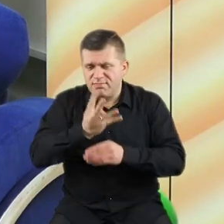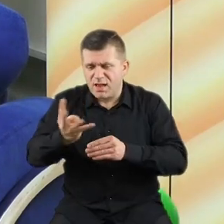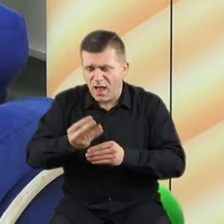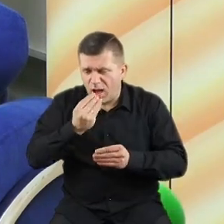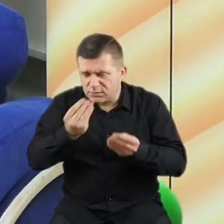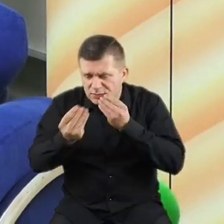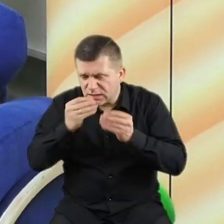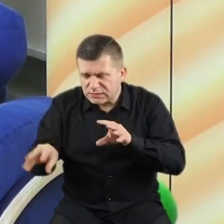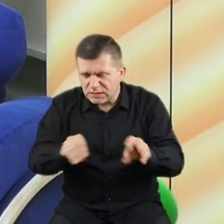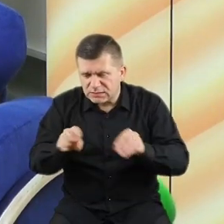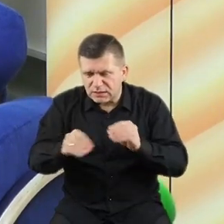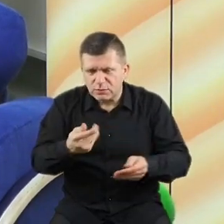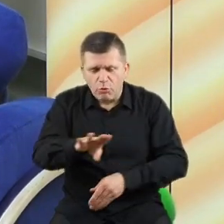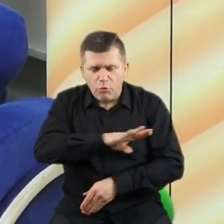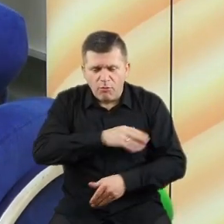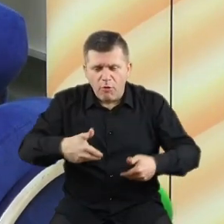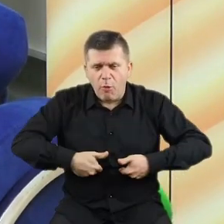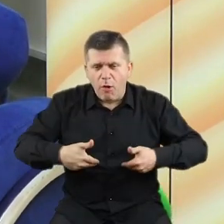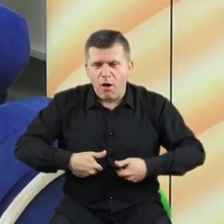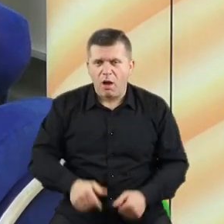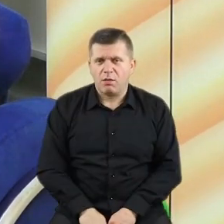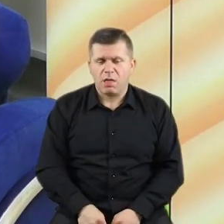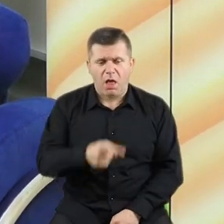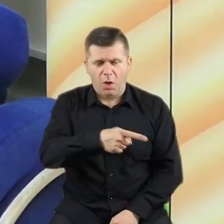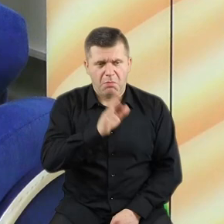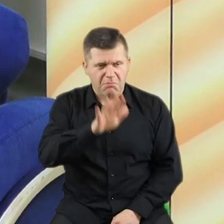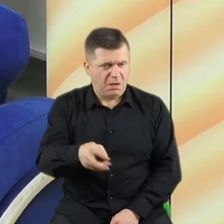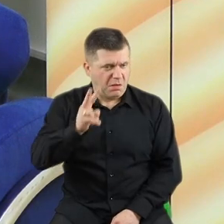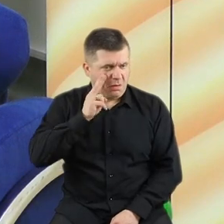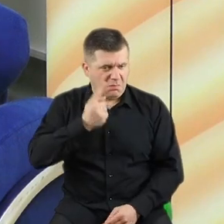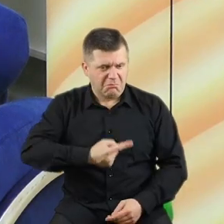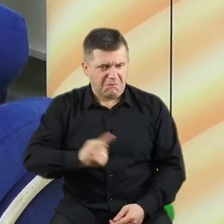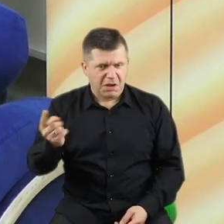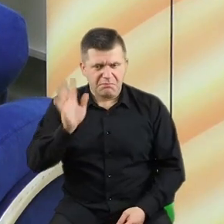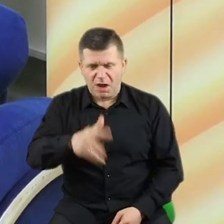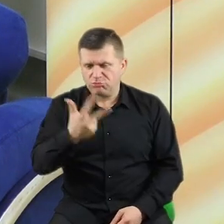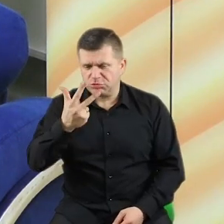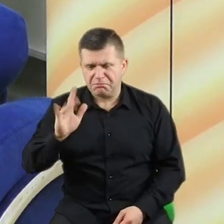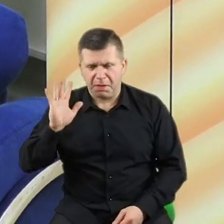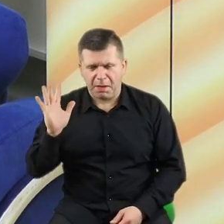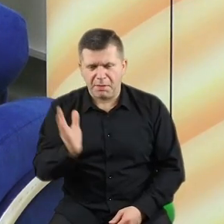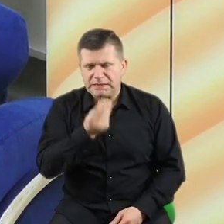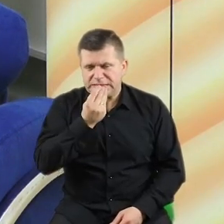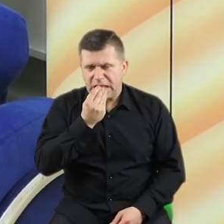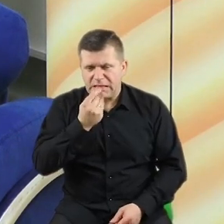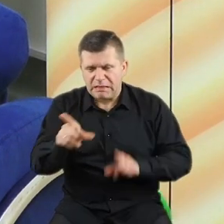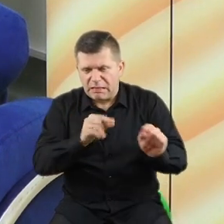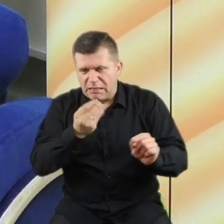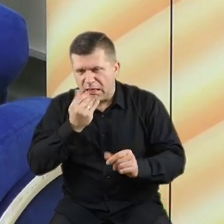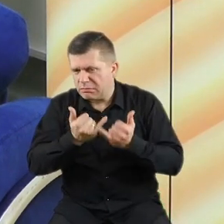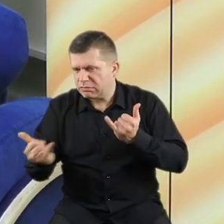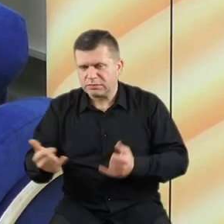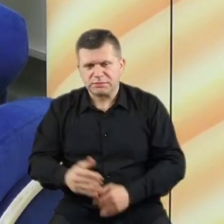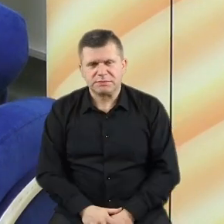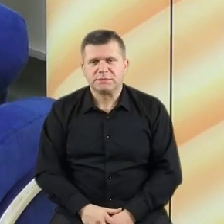trawę dookoła domów dziecka i umierają z głodu, a te tutaj mają 3 rodzaje owsianki na śniadanie, te hiszpańskie. To